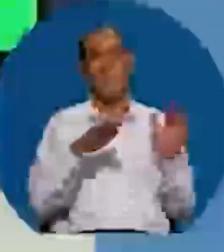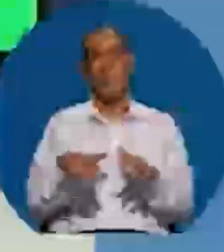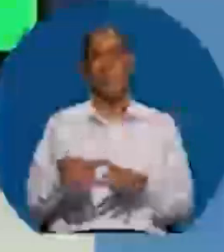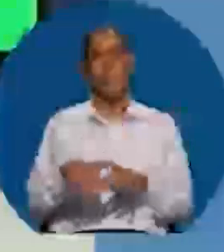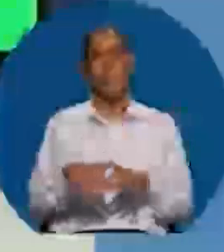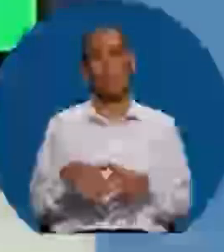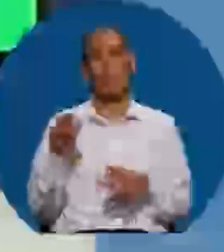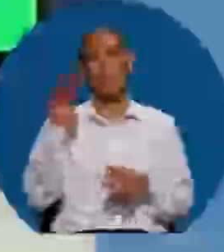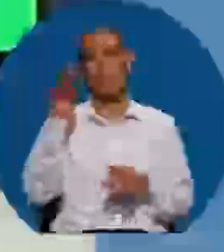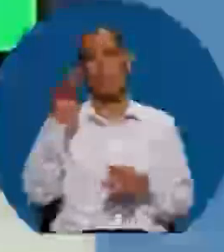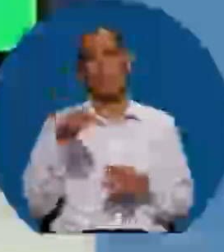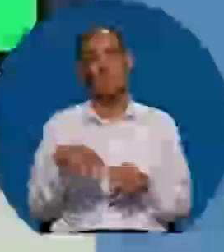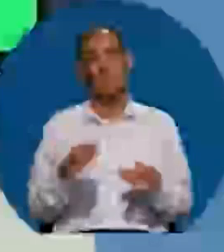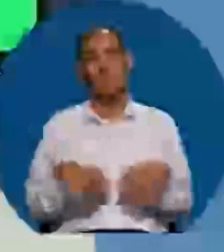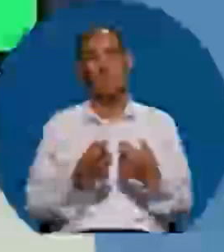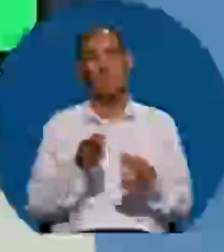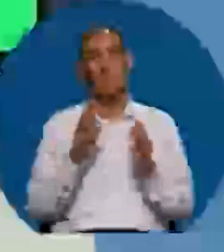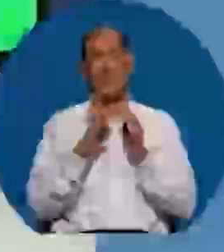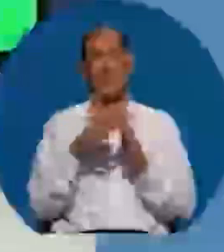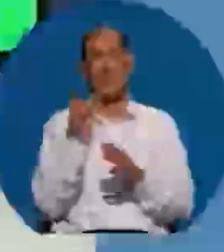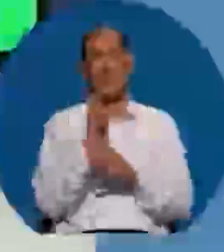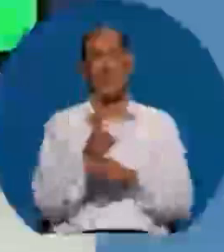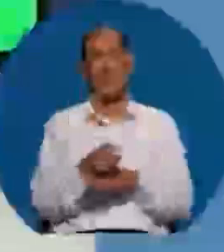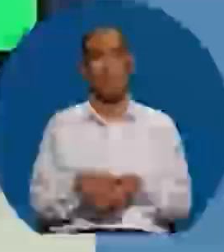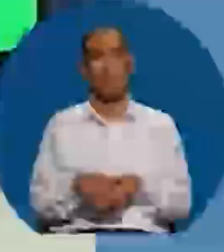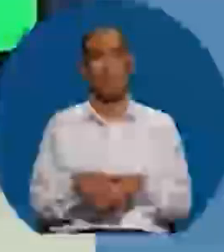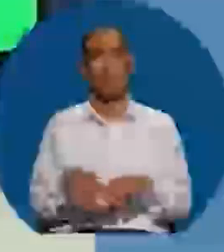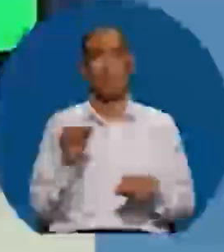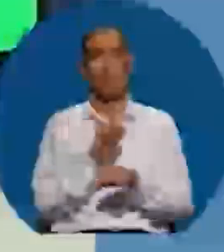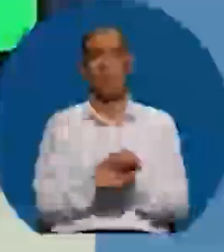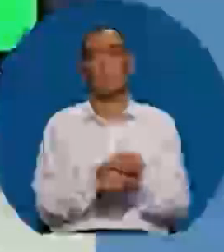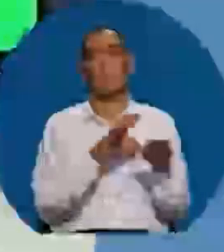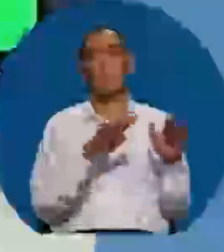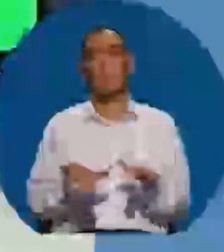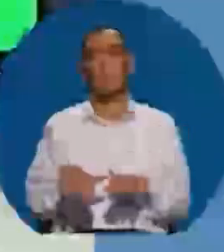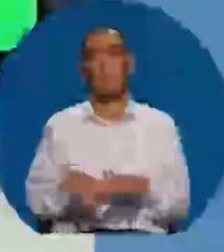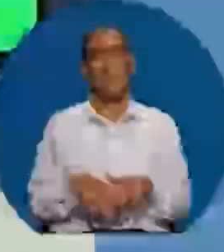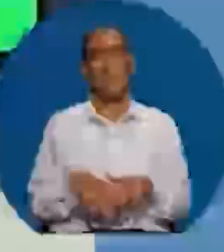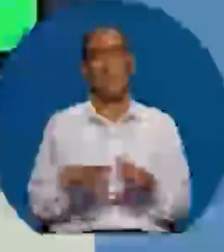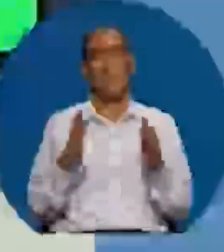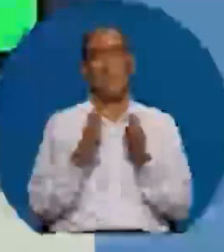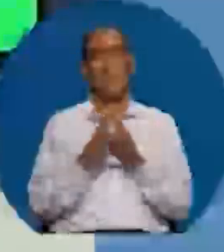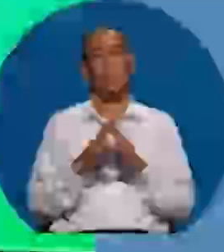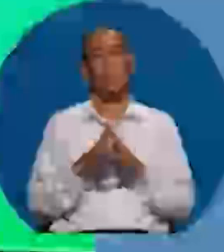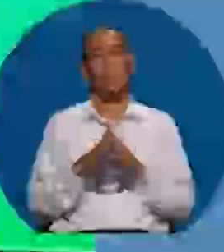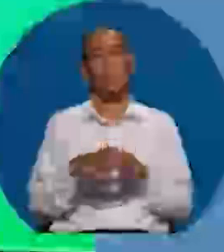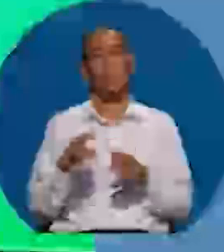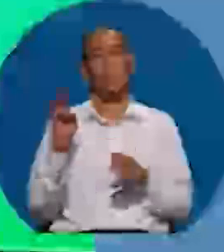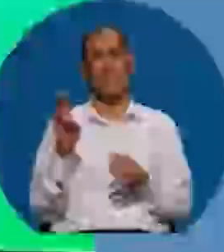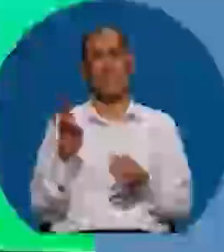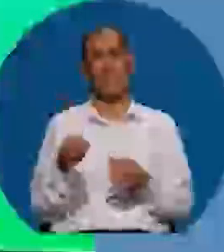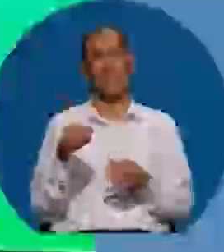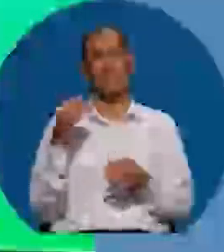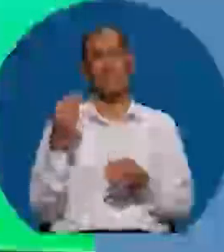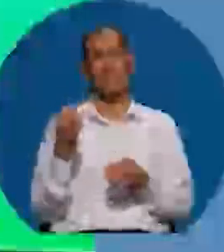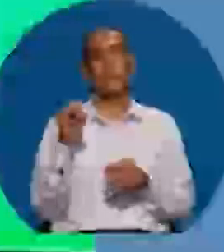темаға ямаса сілерге берілген үй тапсырмасына тоқтап өтсек. Сілерге үйге тапсырма, нан ширин, нан